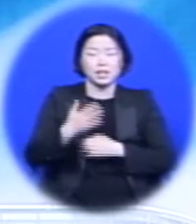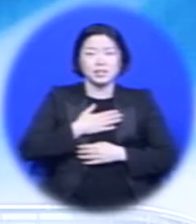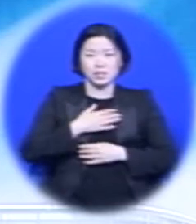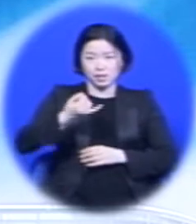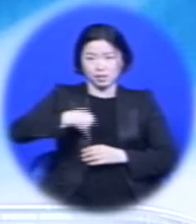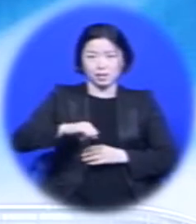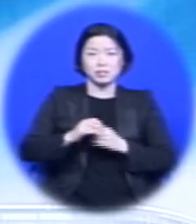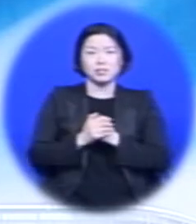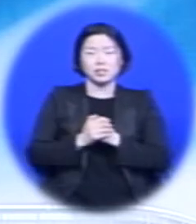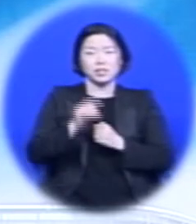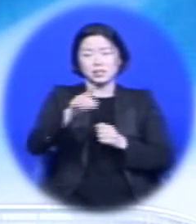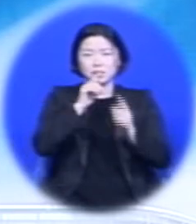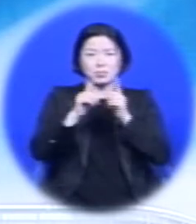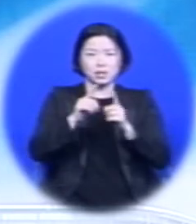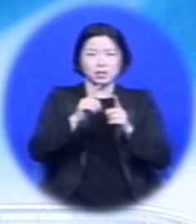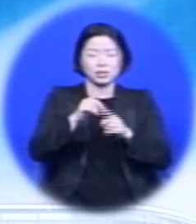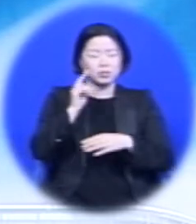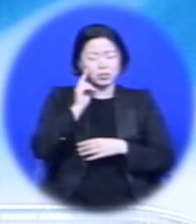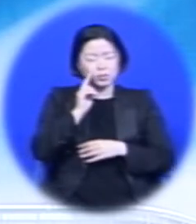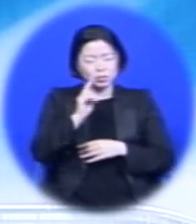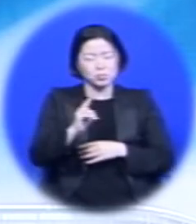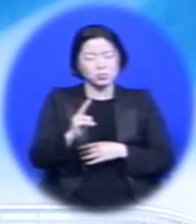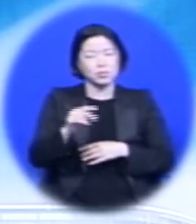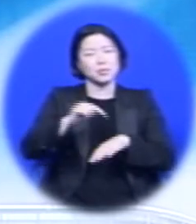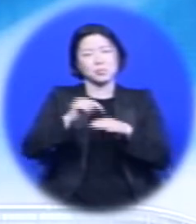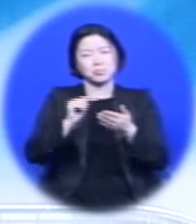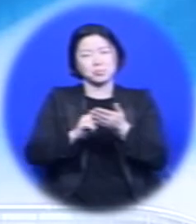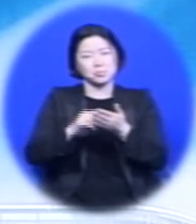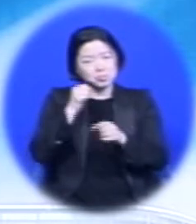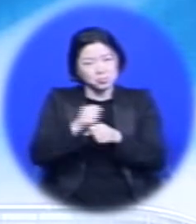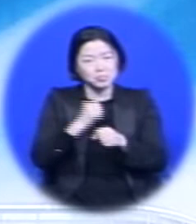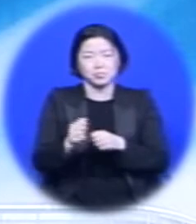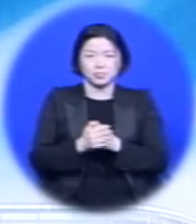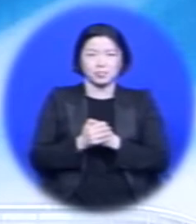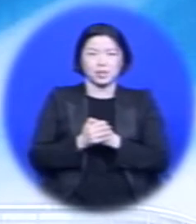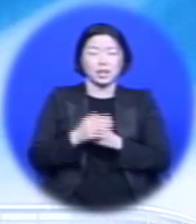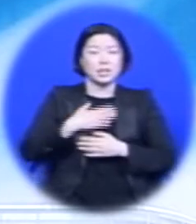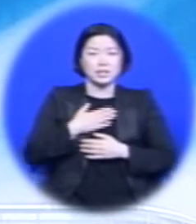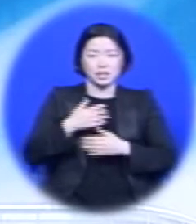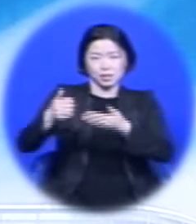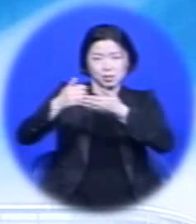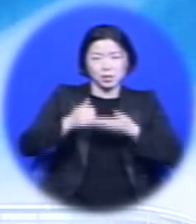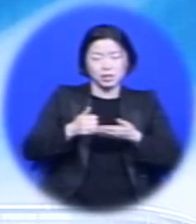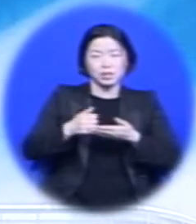딸은 그 말이 그렇게 섭섭했던 것 같아요. 자기를 안 받아주는 것처럼 느낀 것 같아요.